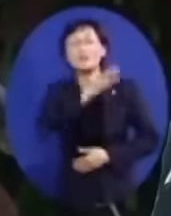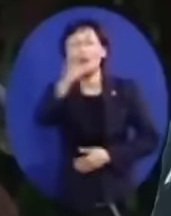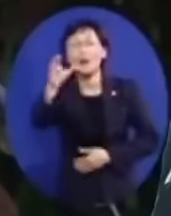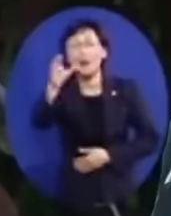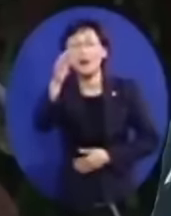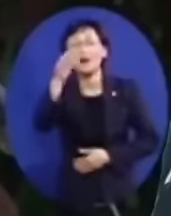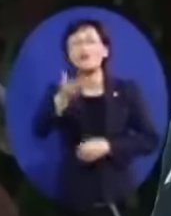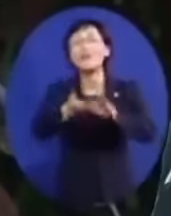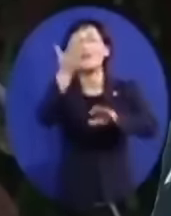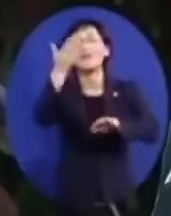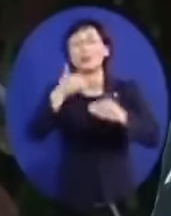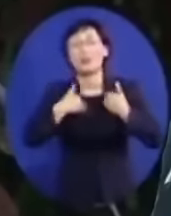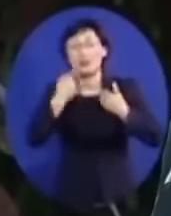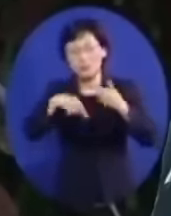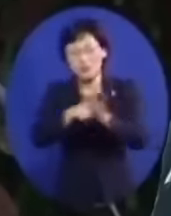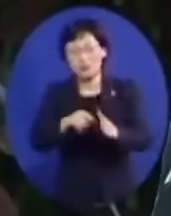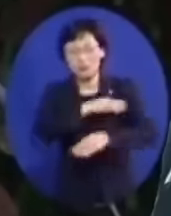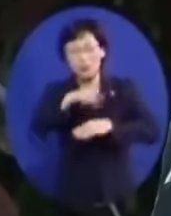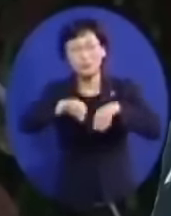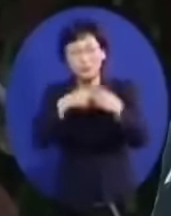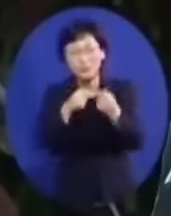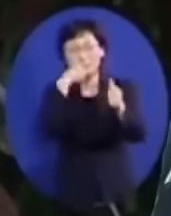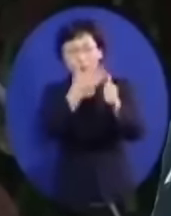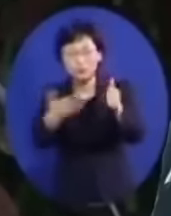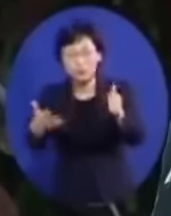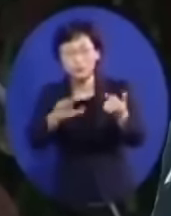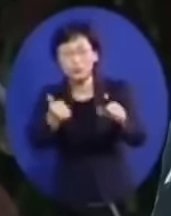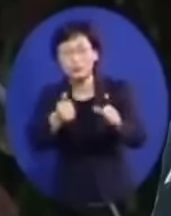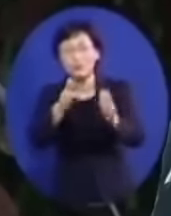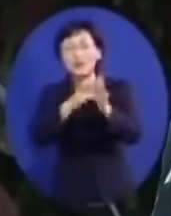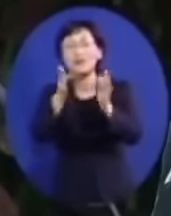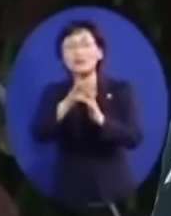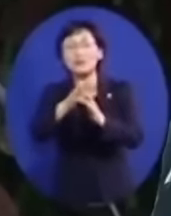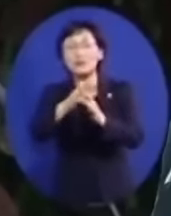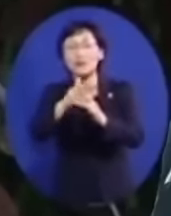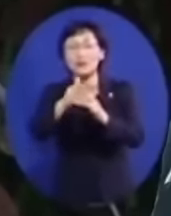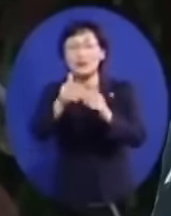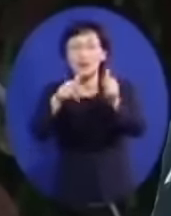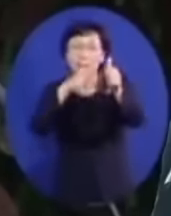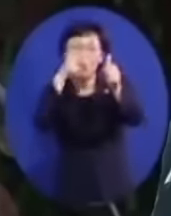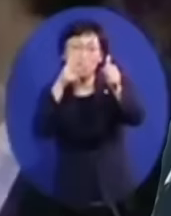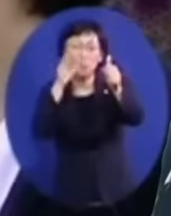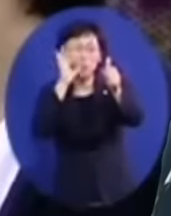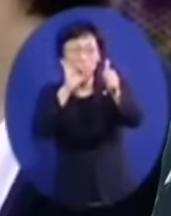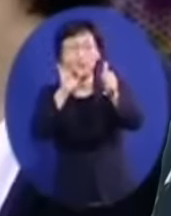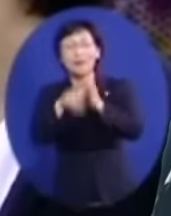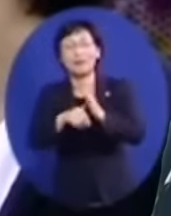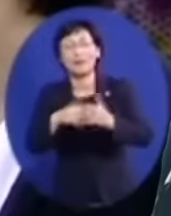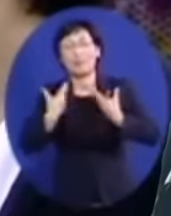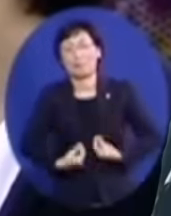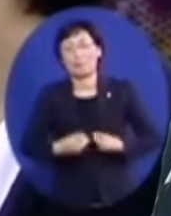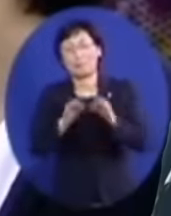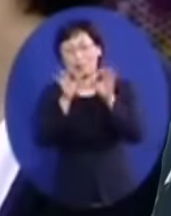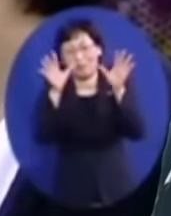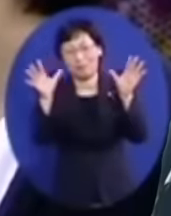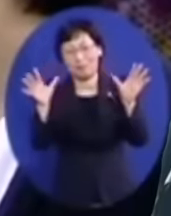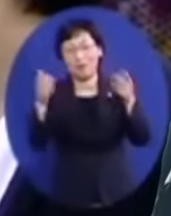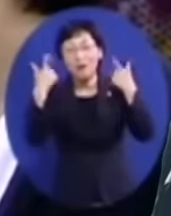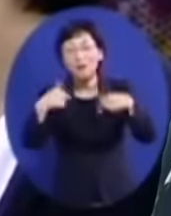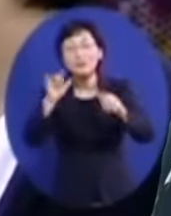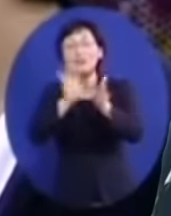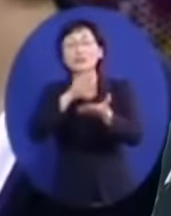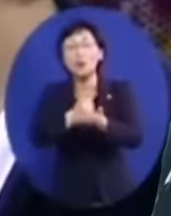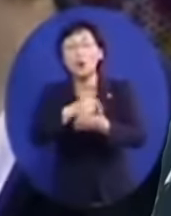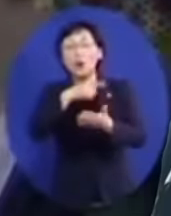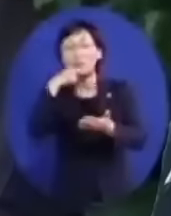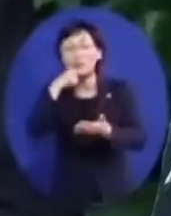나를 위하여 몸짓고 피 흘려 죽으신 예수님을 바라볼 때 절망은 사라져버리고 마는 것입니다. 언제나 그리스도의